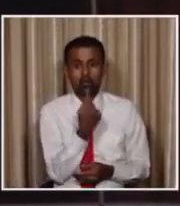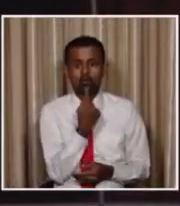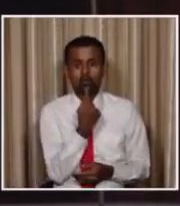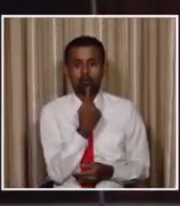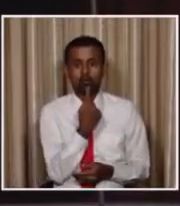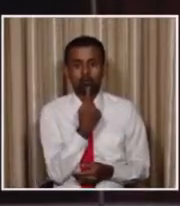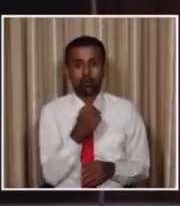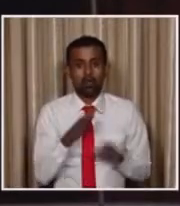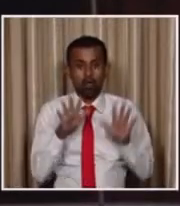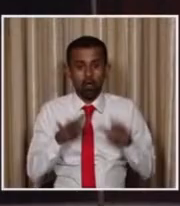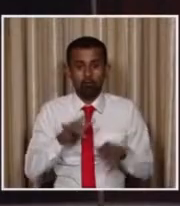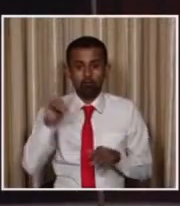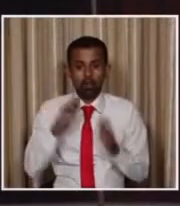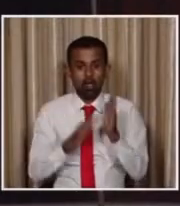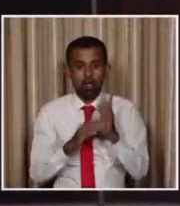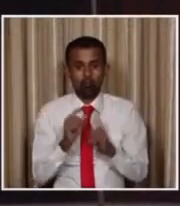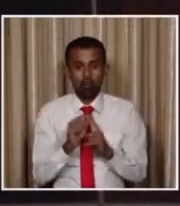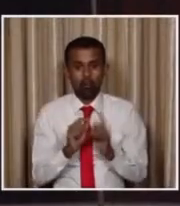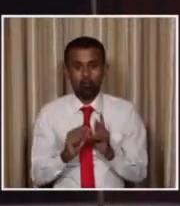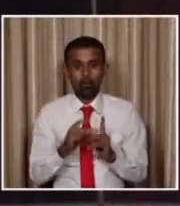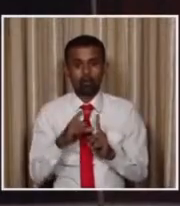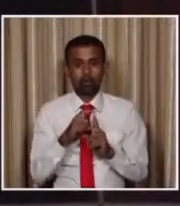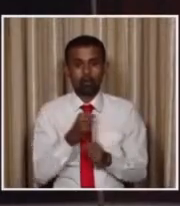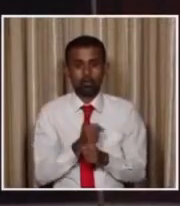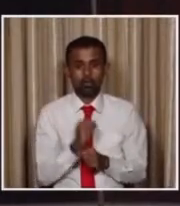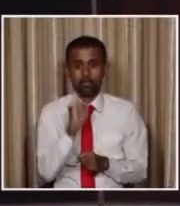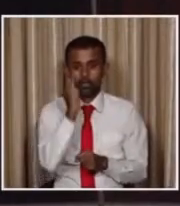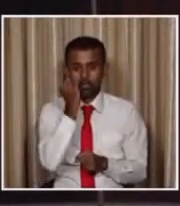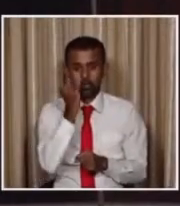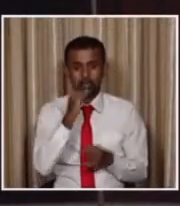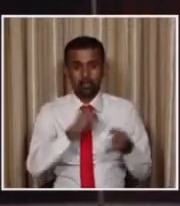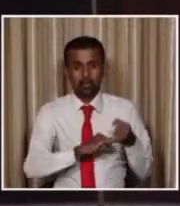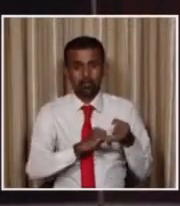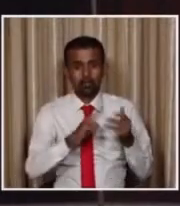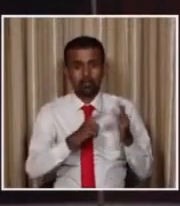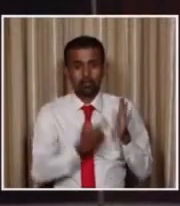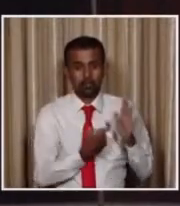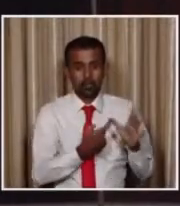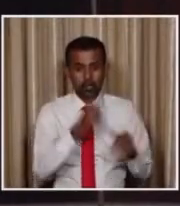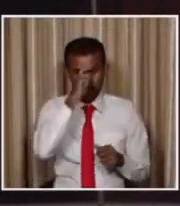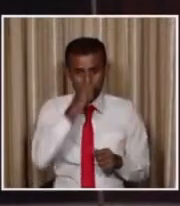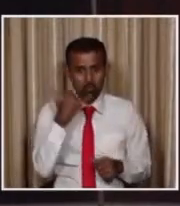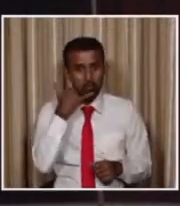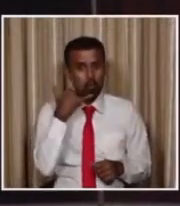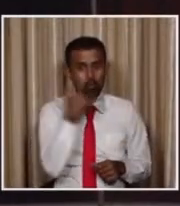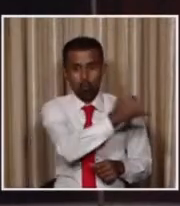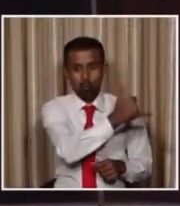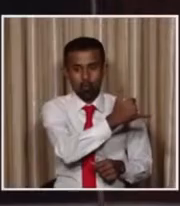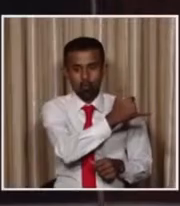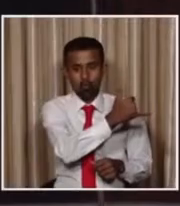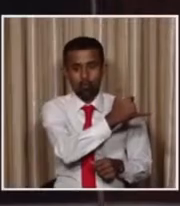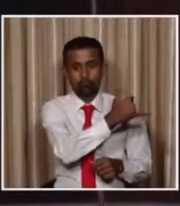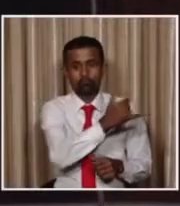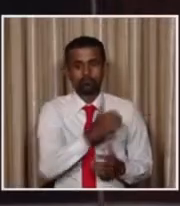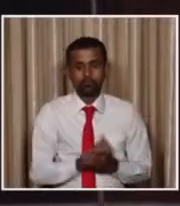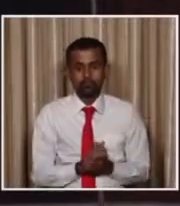අවසානයේ විදේශ අමාත්‍යාංශයේ අධ්‍යක්ෂක ජෙනරාල් සිසිර සෙනවිරත්න මැතිතුමාට මම කතා කරා මේ පණිවිඩ ලැබුණාට